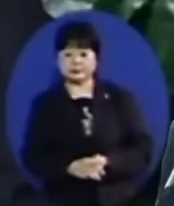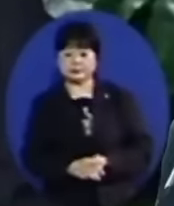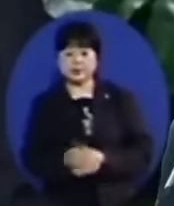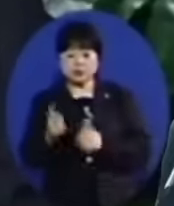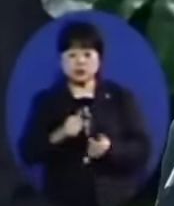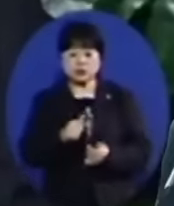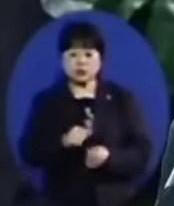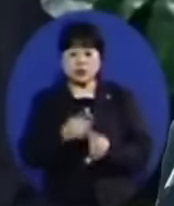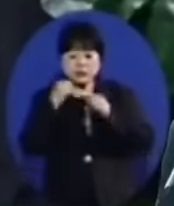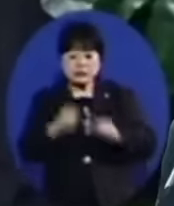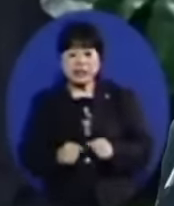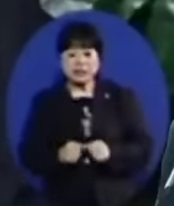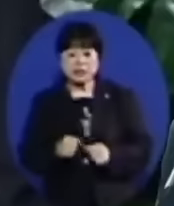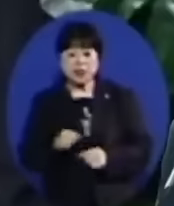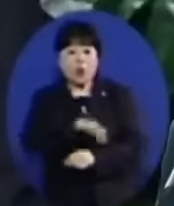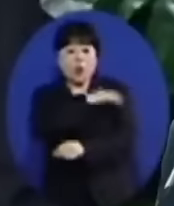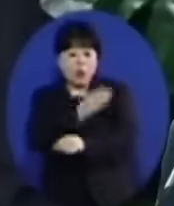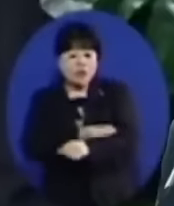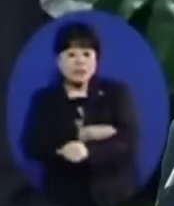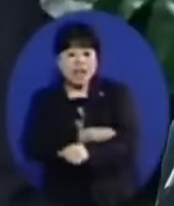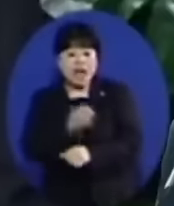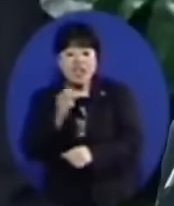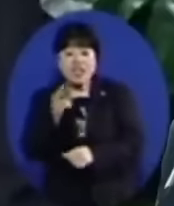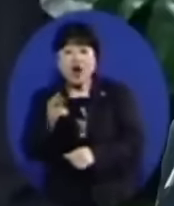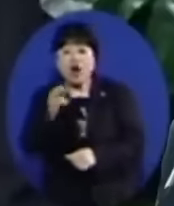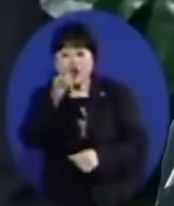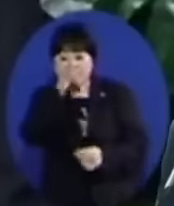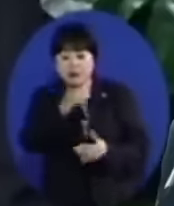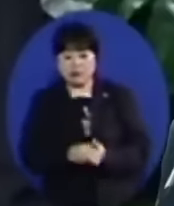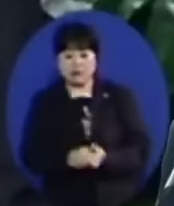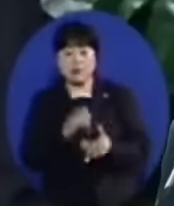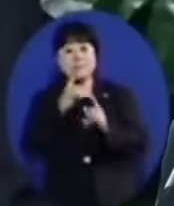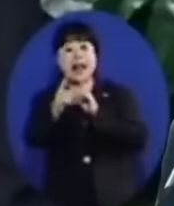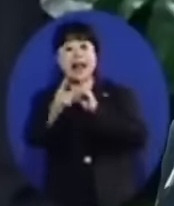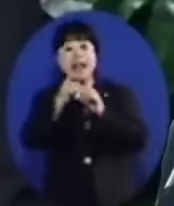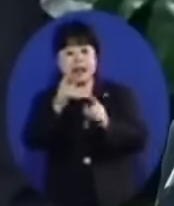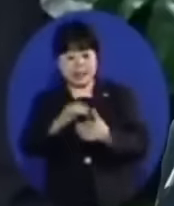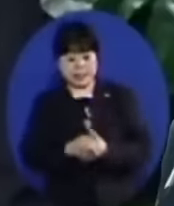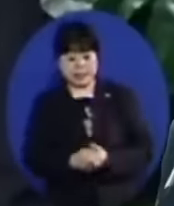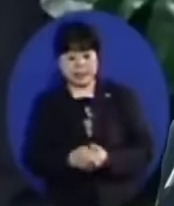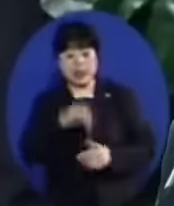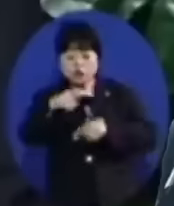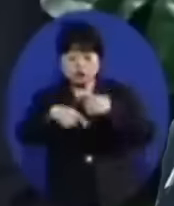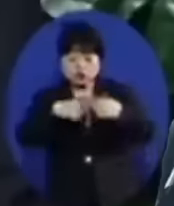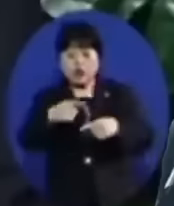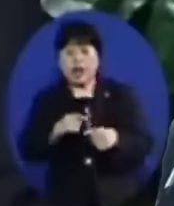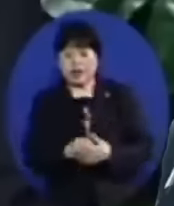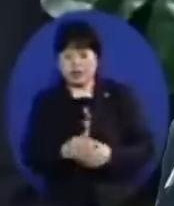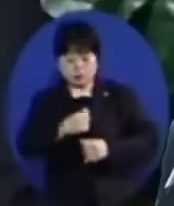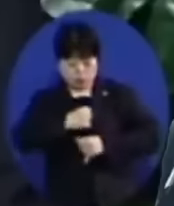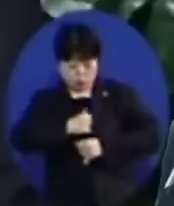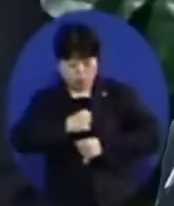죽고 사는 권세가 혀에 있는 것입니다. 그러므로 말도 여러분께서 관심을 가지고